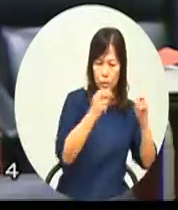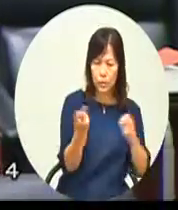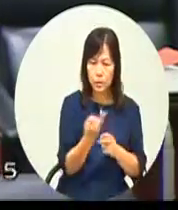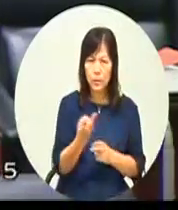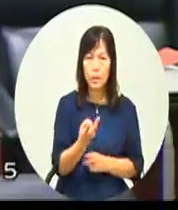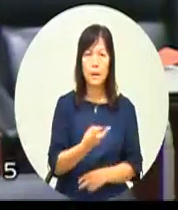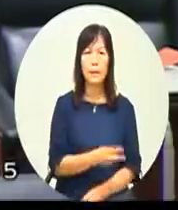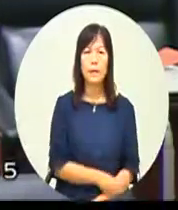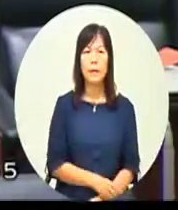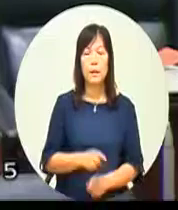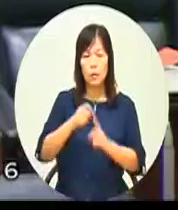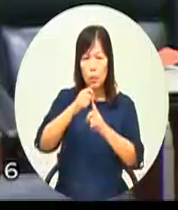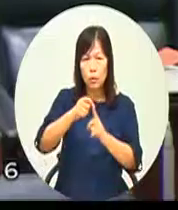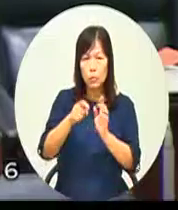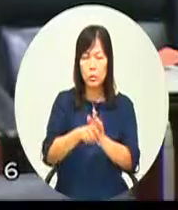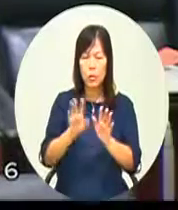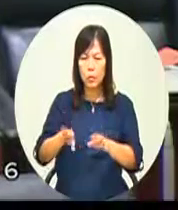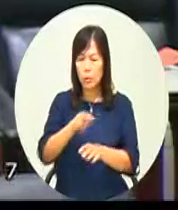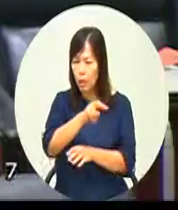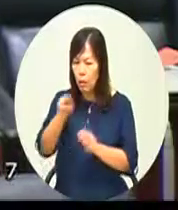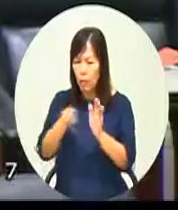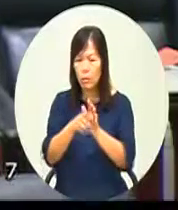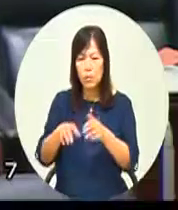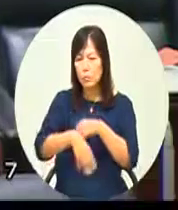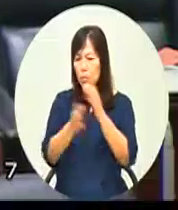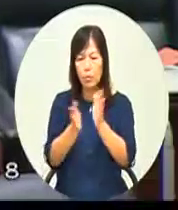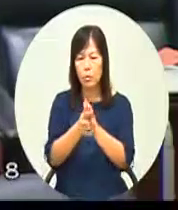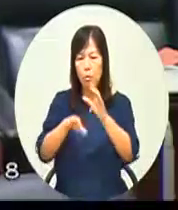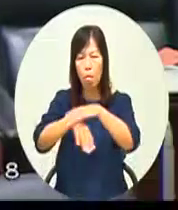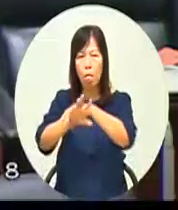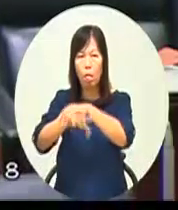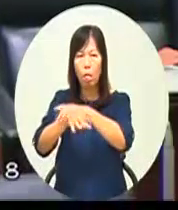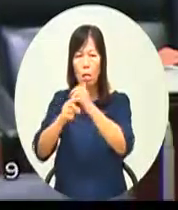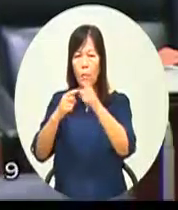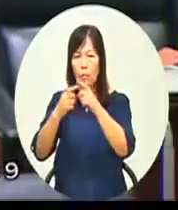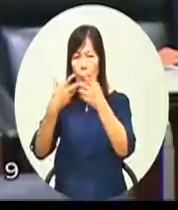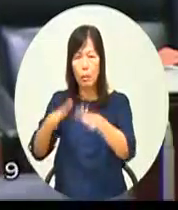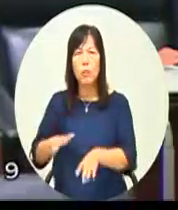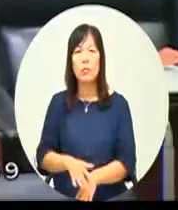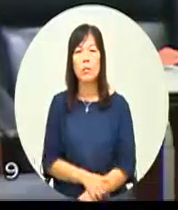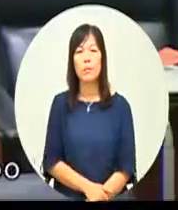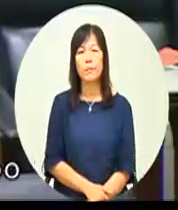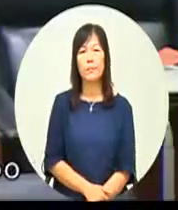哦，本席得的款几乎都是空车啊。那从这个数字